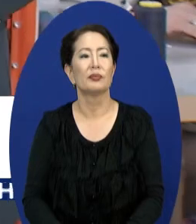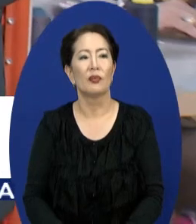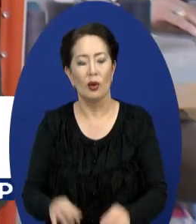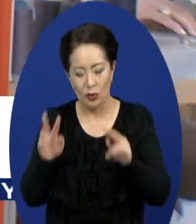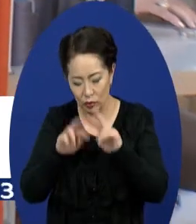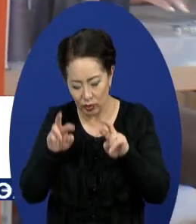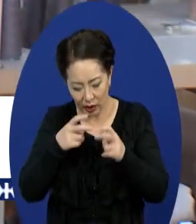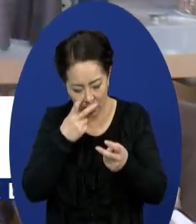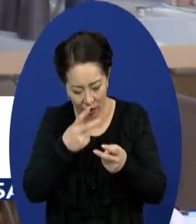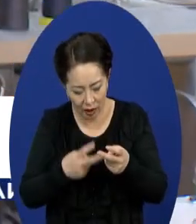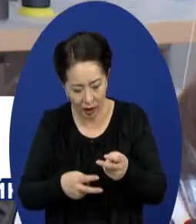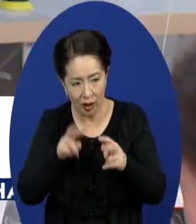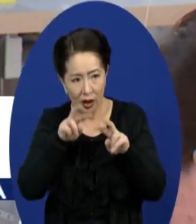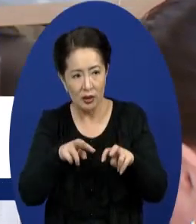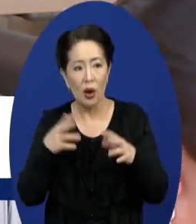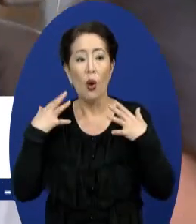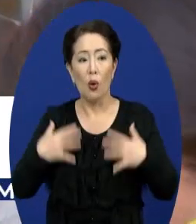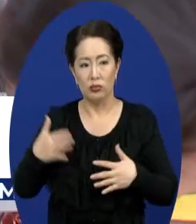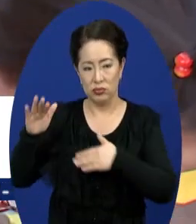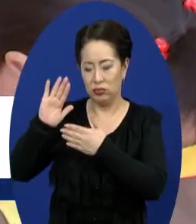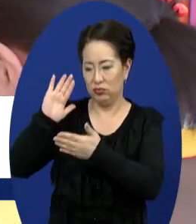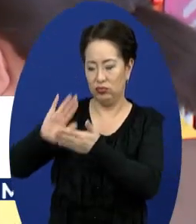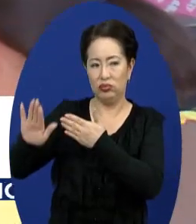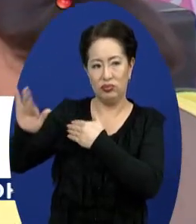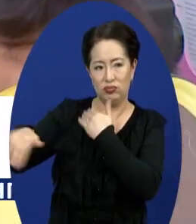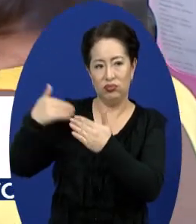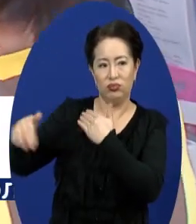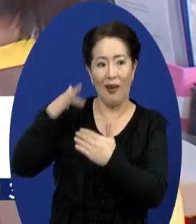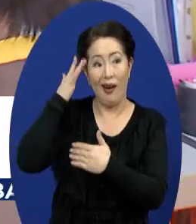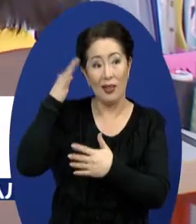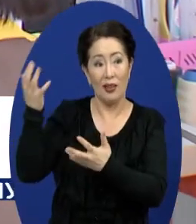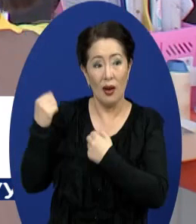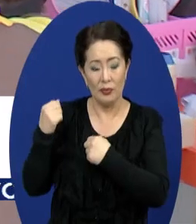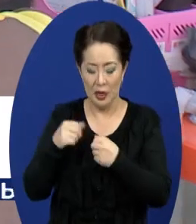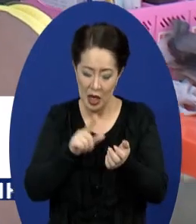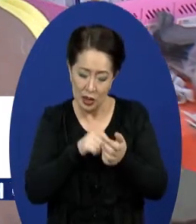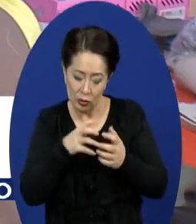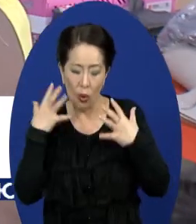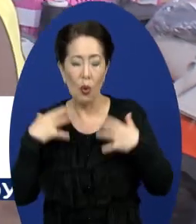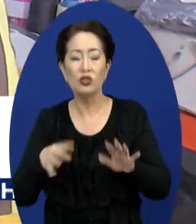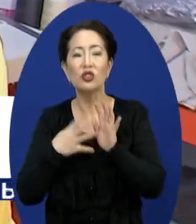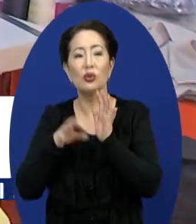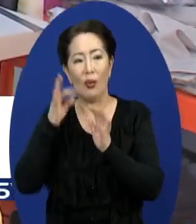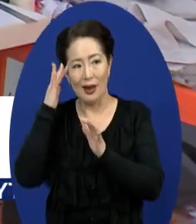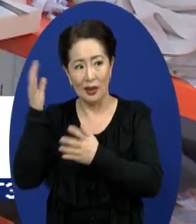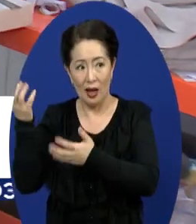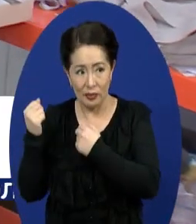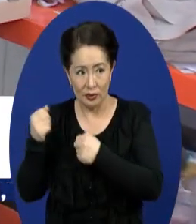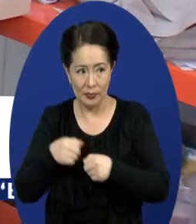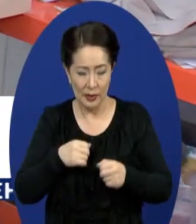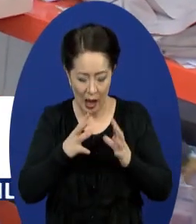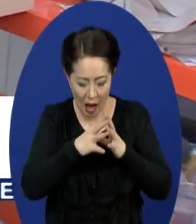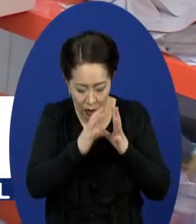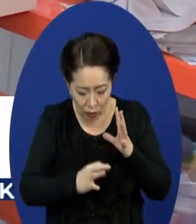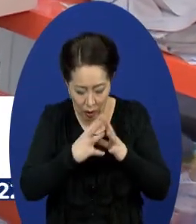Судалгаагаар хувцсны импорт жил ирэх тусам нэмэгдэж байна. За жишээлхиим бол бид хэрэгтэй байгаа хувцсныхаа 90% импортоор авдаг бол за ердөө 10% нь